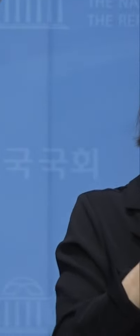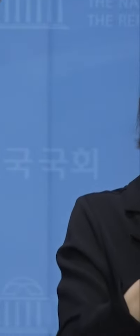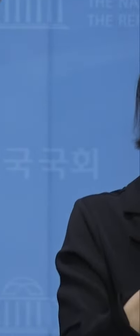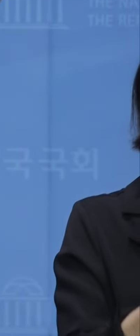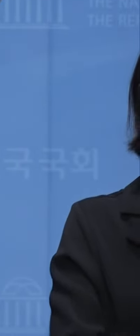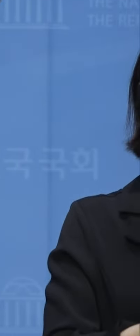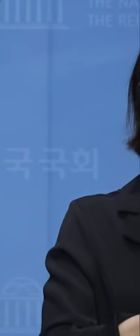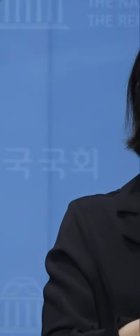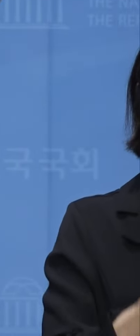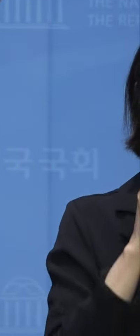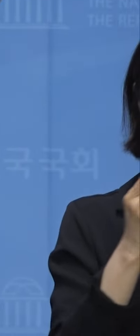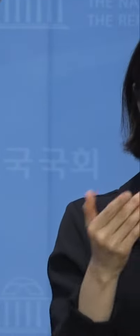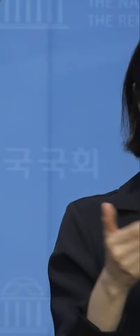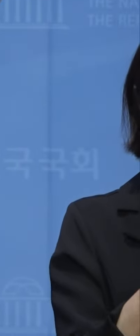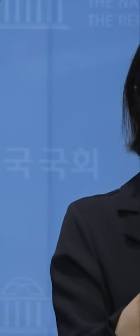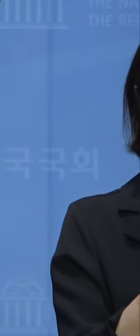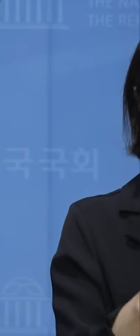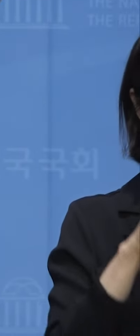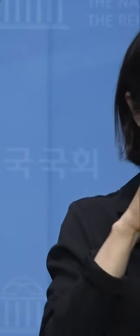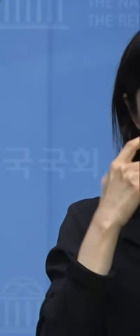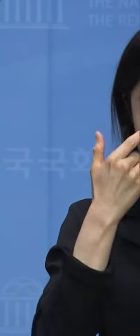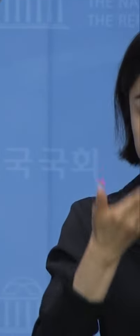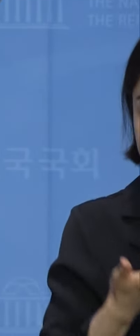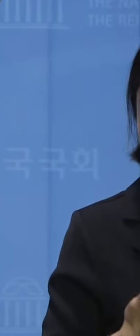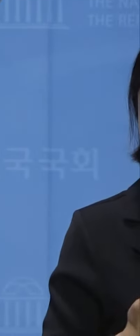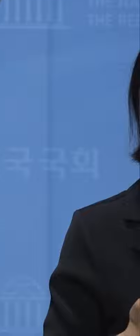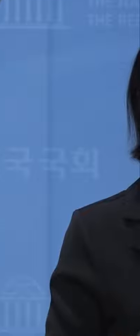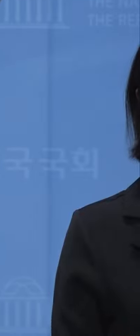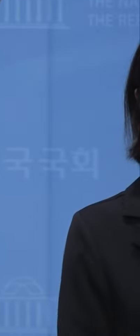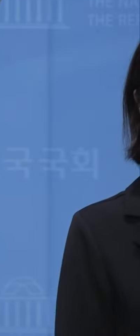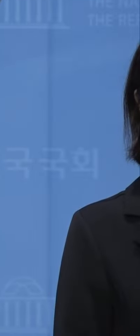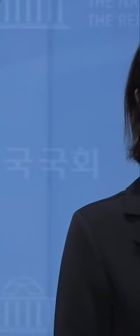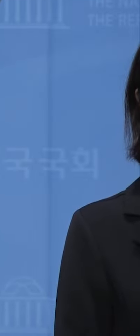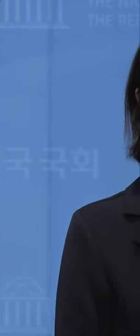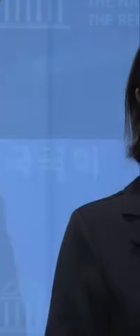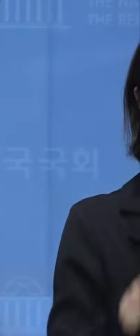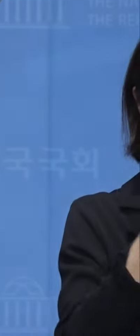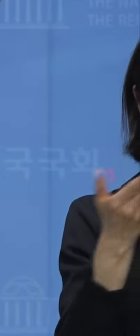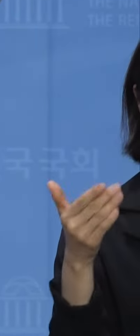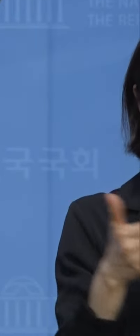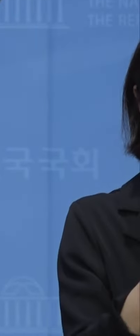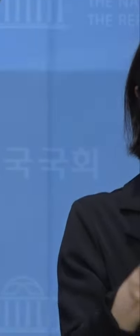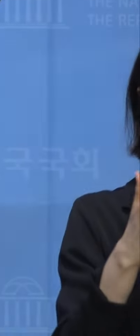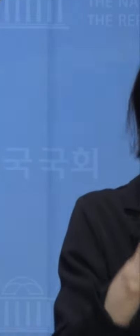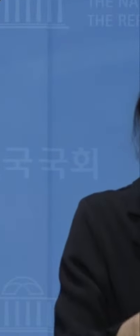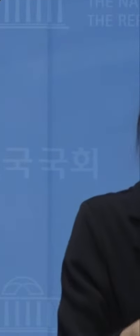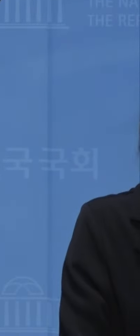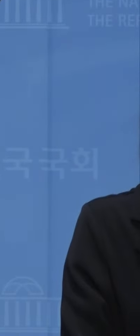이상입니다. 질문 있으신가요? 마치겠습니다. 감사합니다.